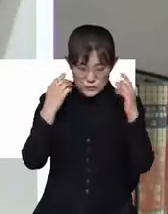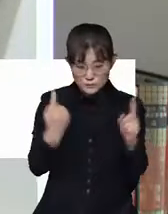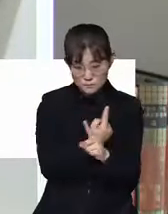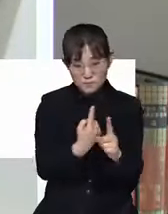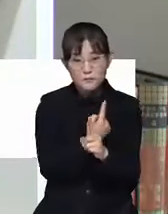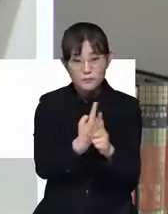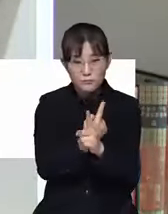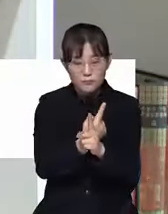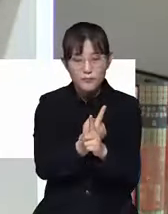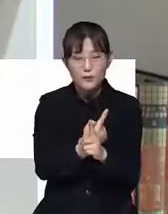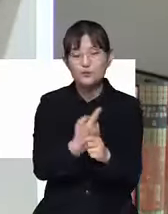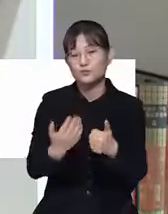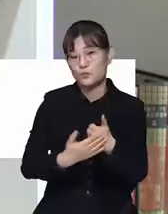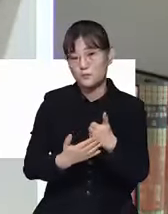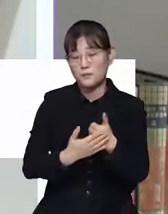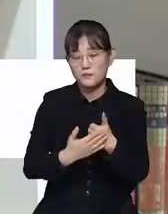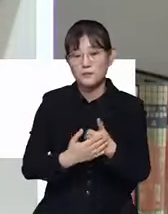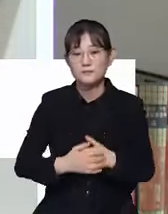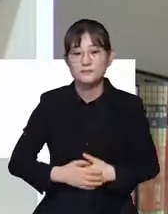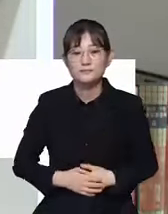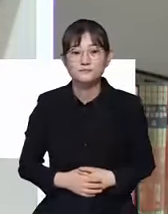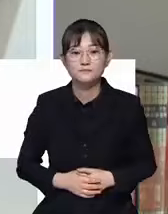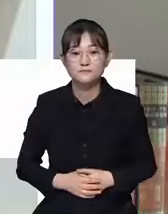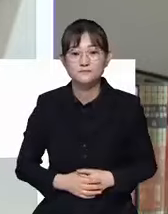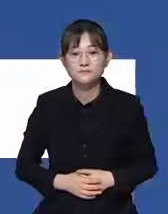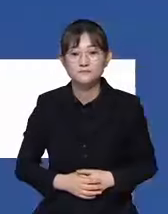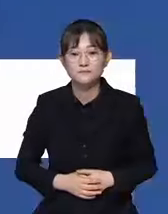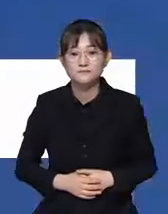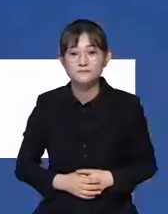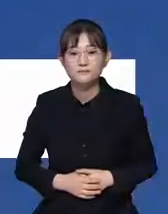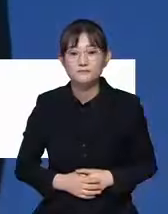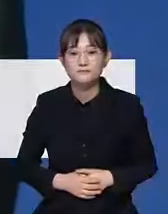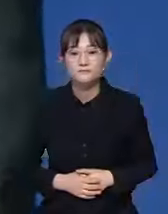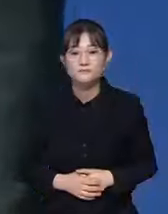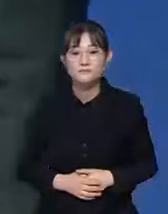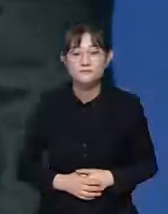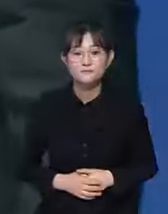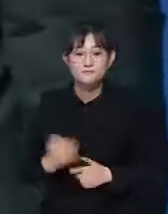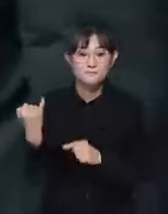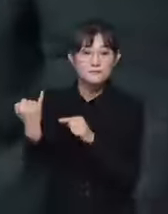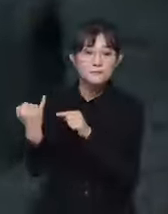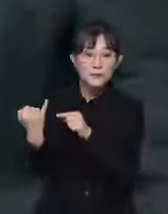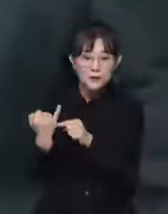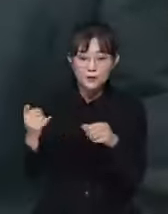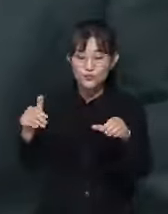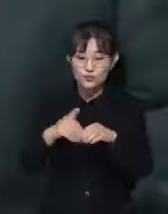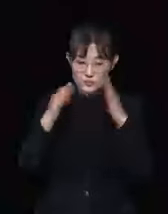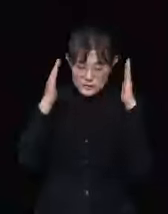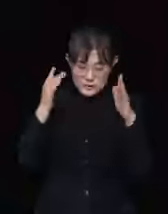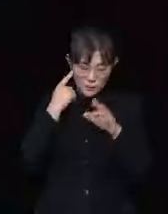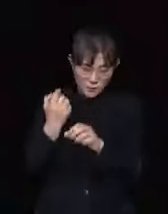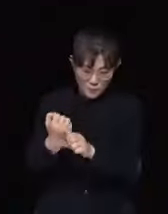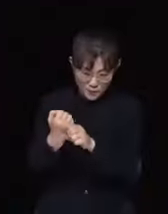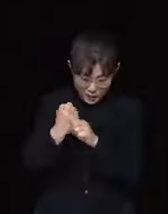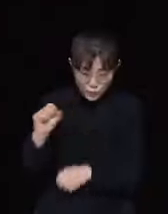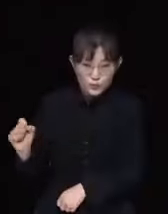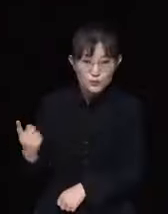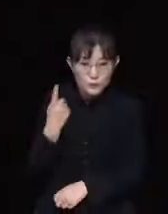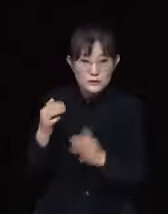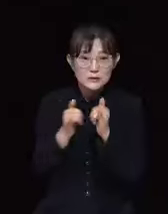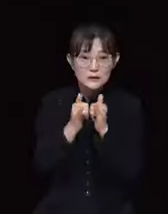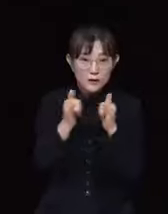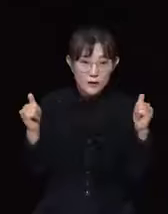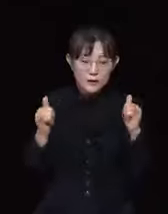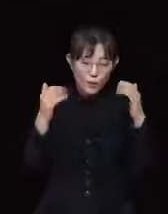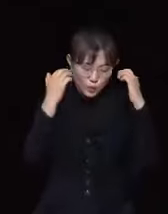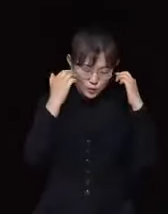치유하는데 큰 도움을 주는 그런 작품이라고 할 한는 문학적 탐구가 인간의 고통을